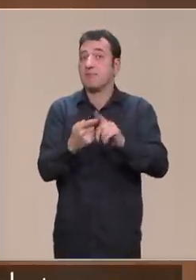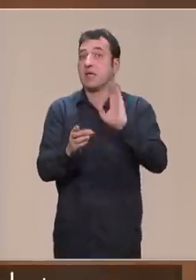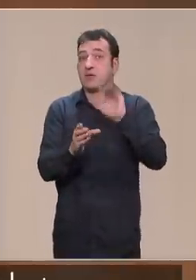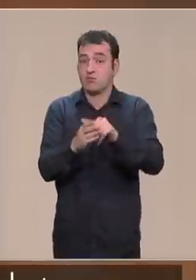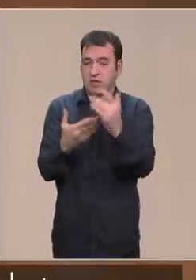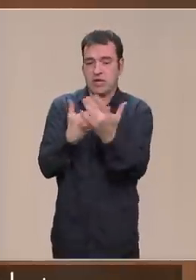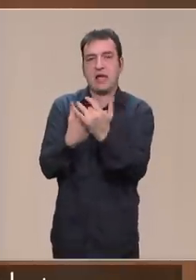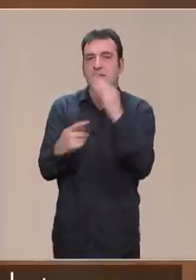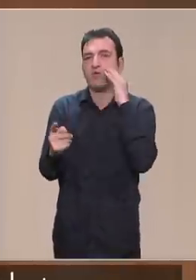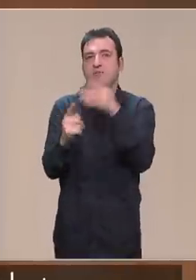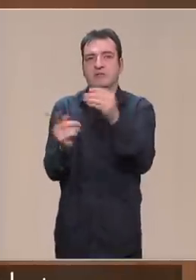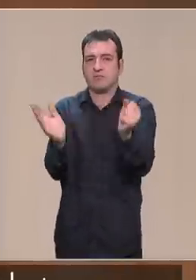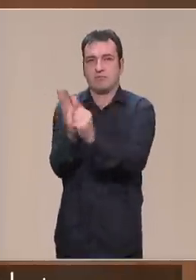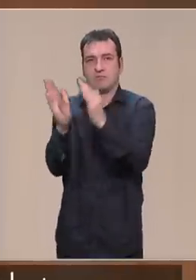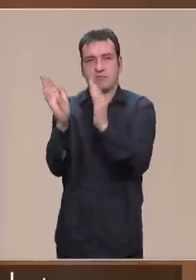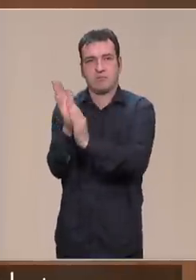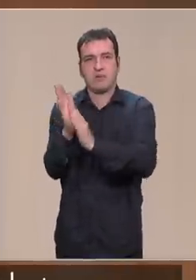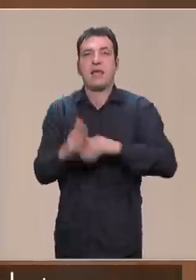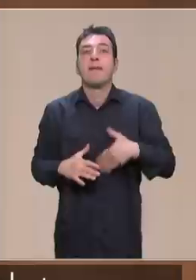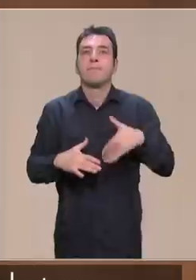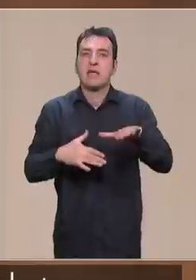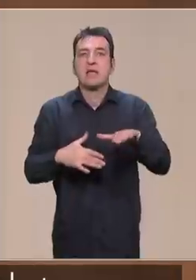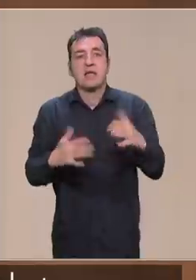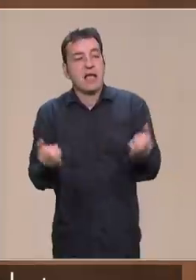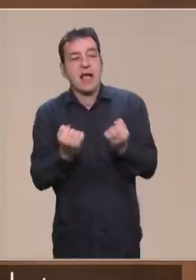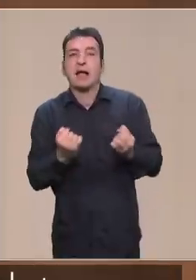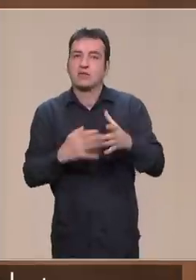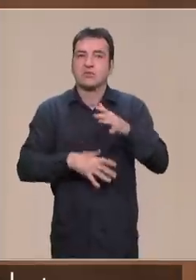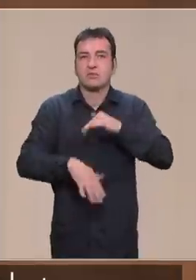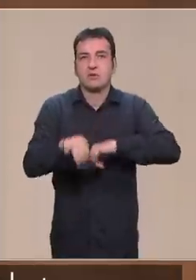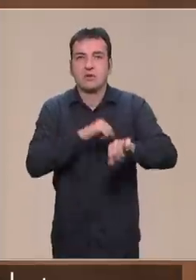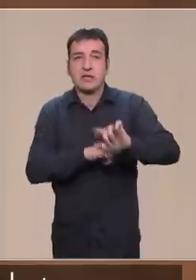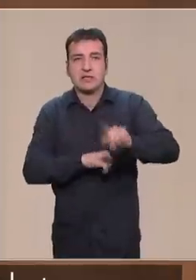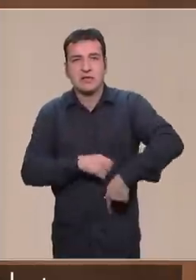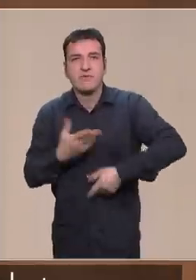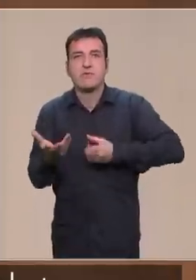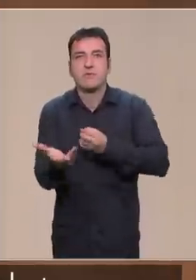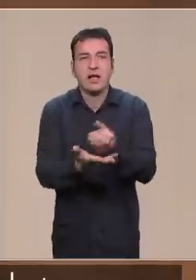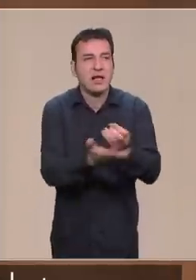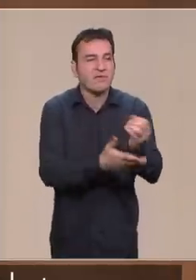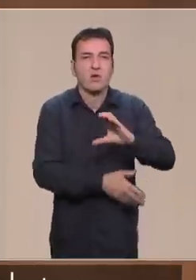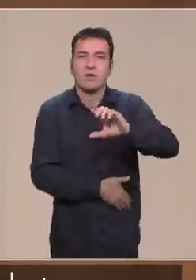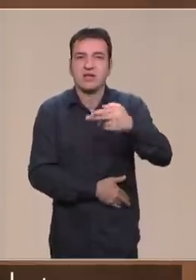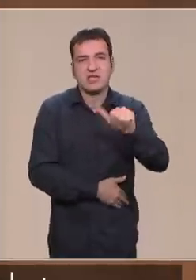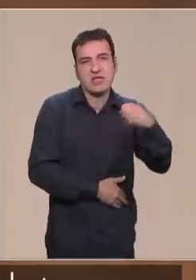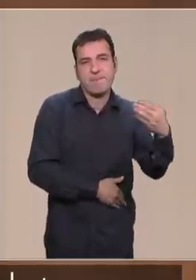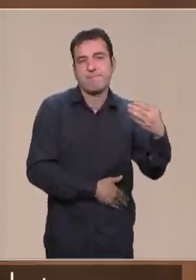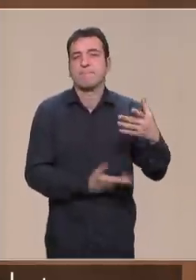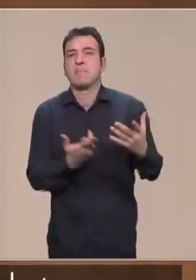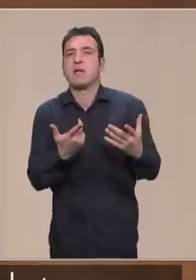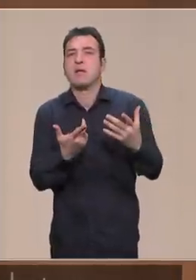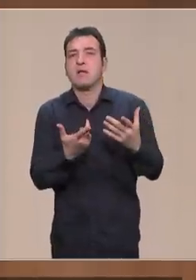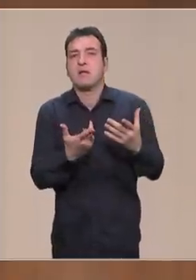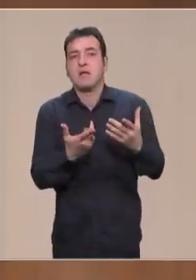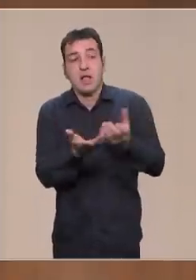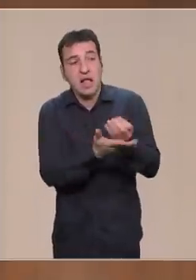nous pouvons aussi dire que des actions sont mises en œuvre et il faut peut-être les faire savoir. La CNAM a renforcé la mise à disposition